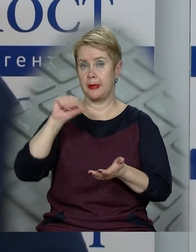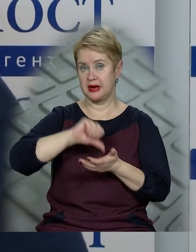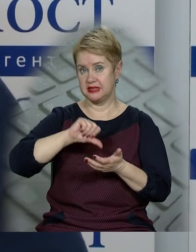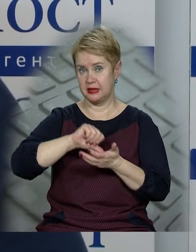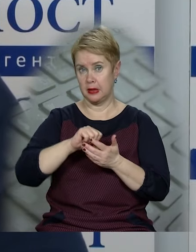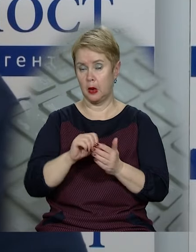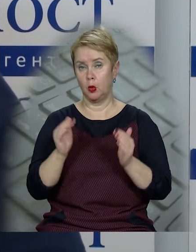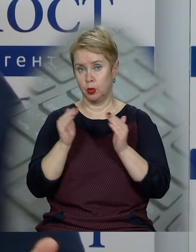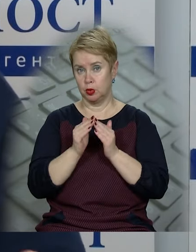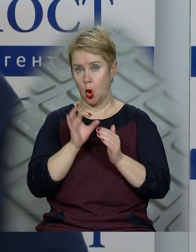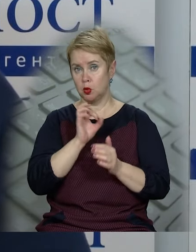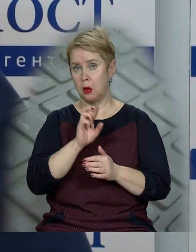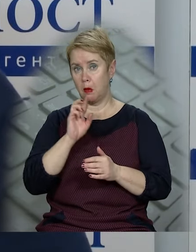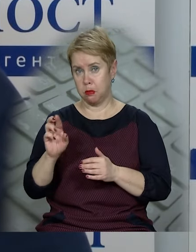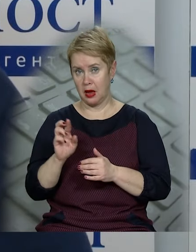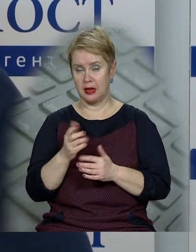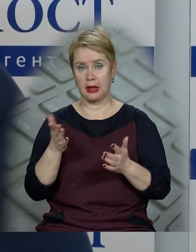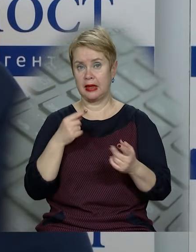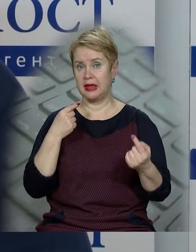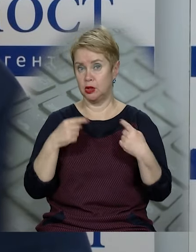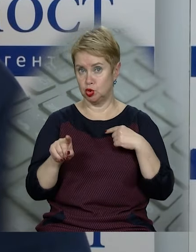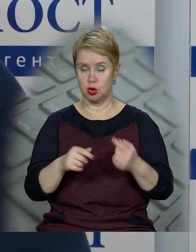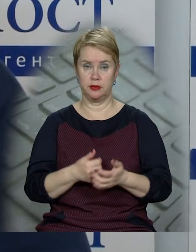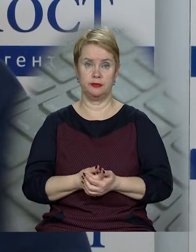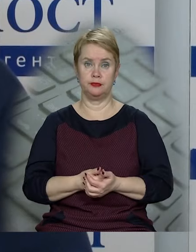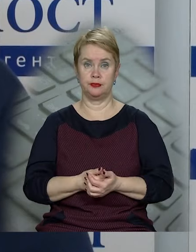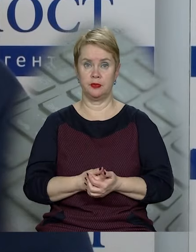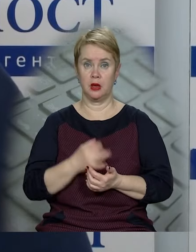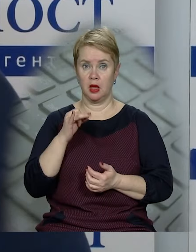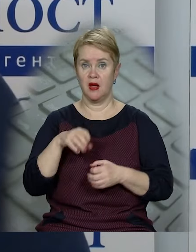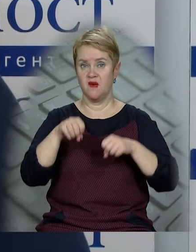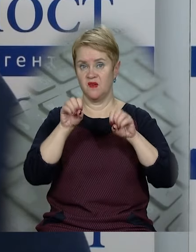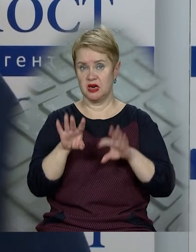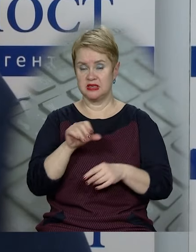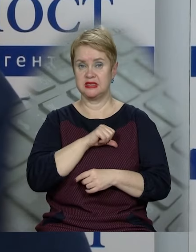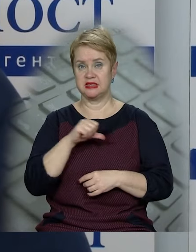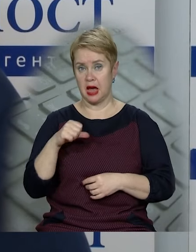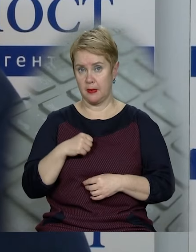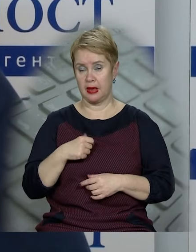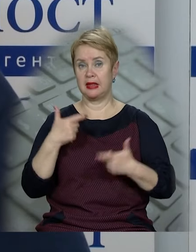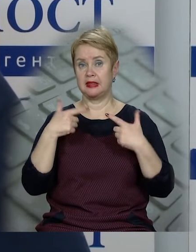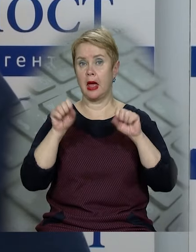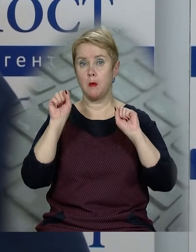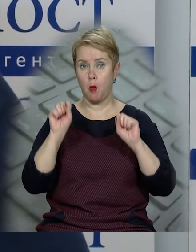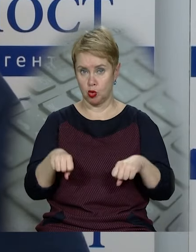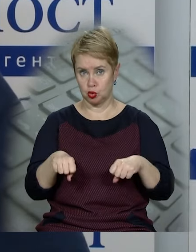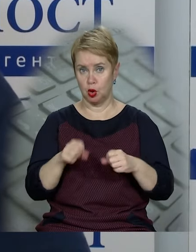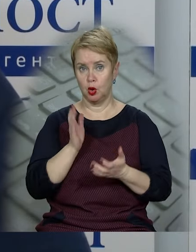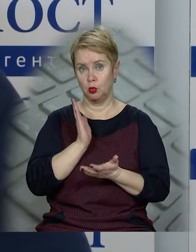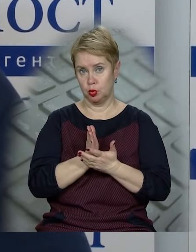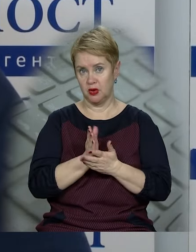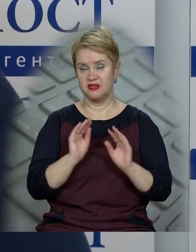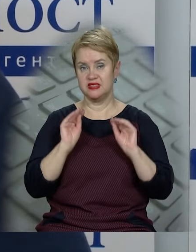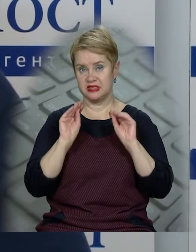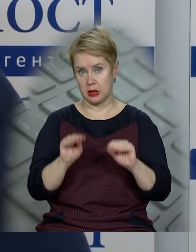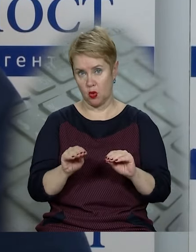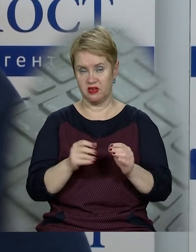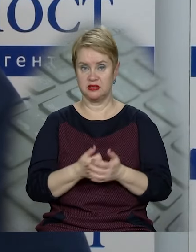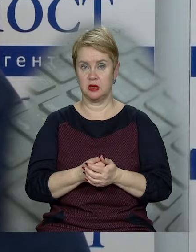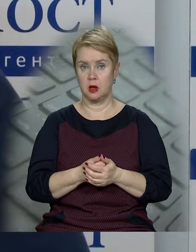там будинку, ОСББ чи хтось там ще інший, і вирішується саме, де може бути